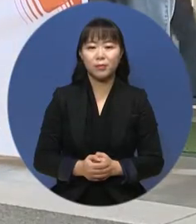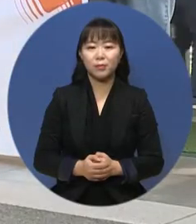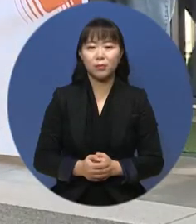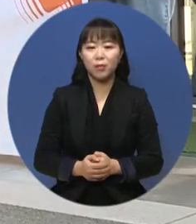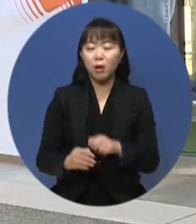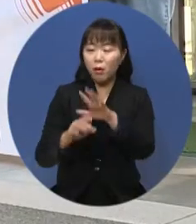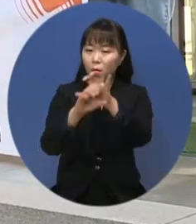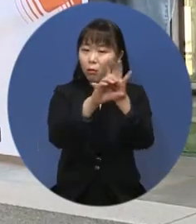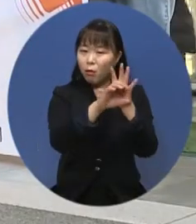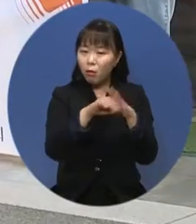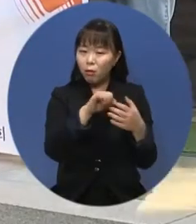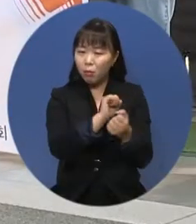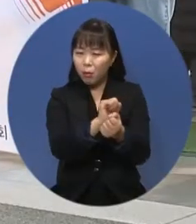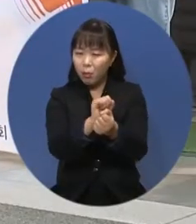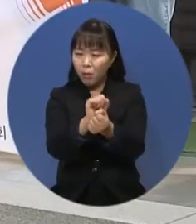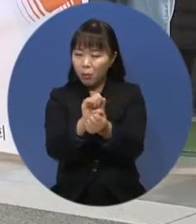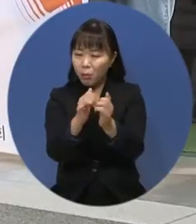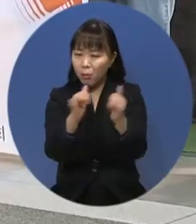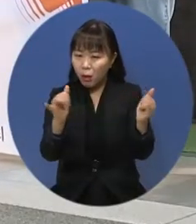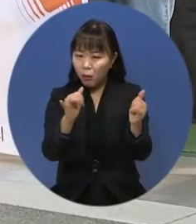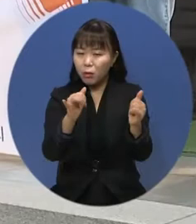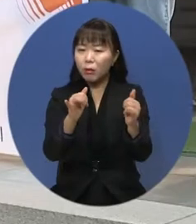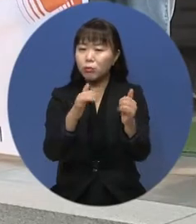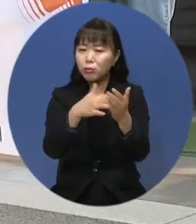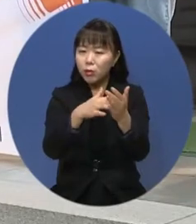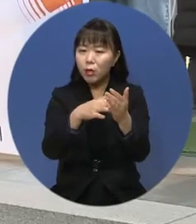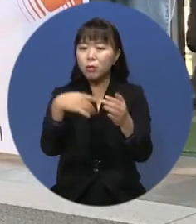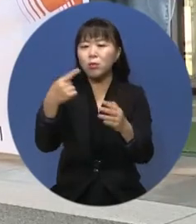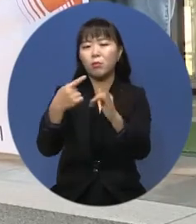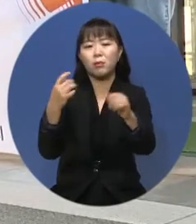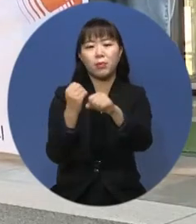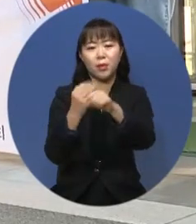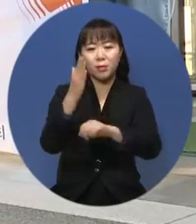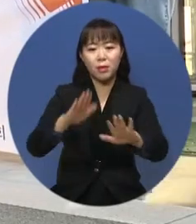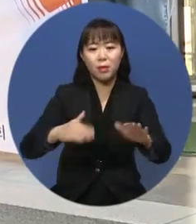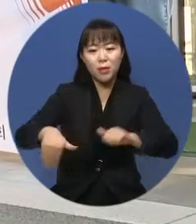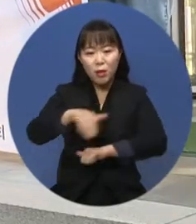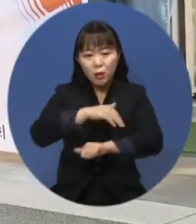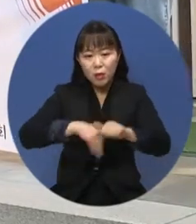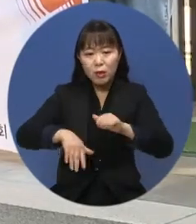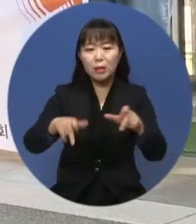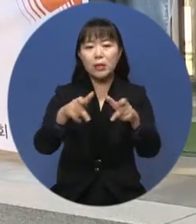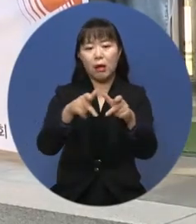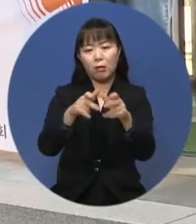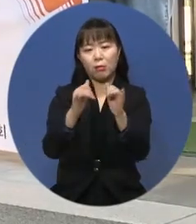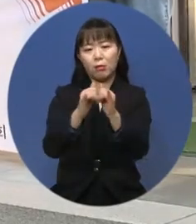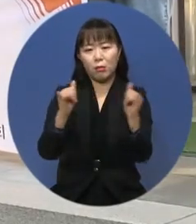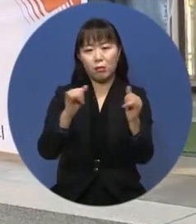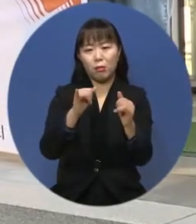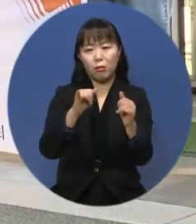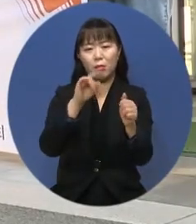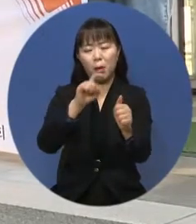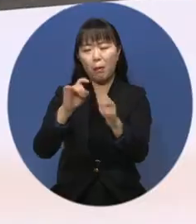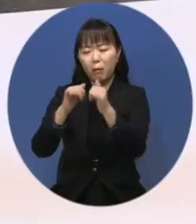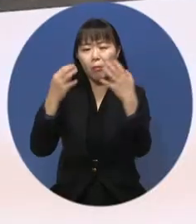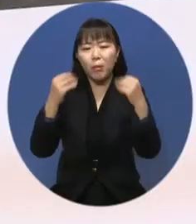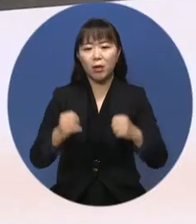고려나 인류학 존자가 하루 천 명의 넘어서고 있는 가운데 장애인 확진 자들도 늘어나고 있습니다